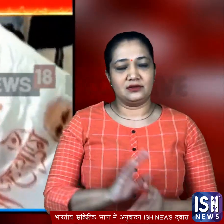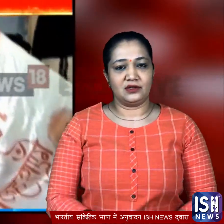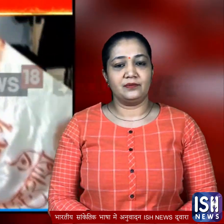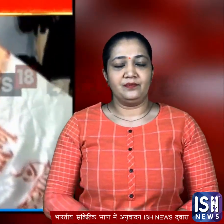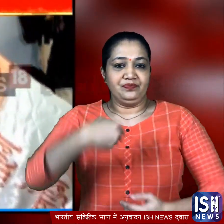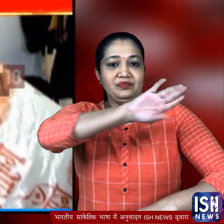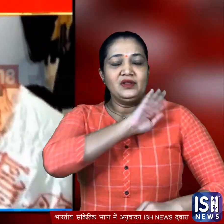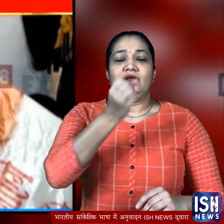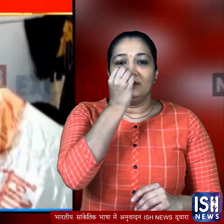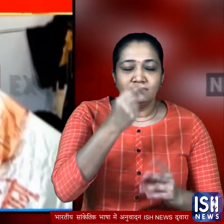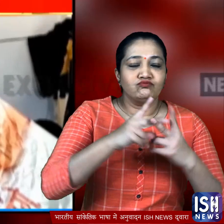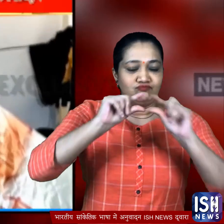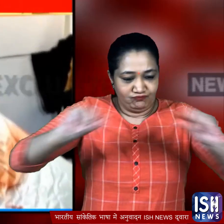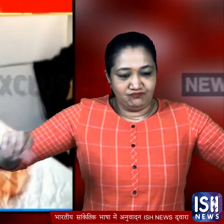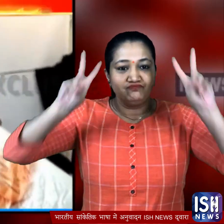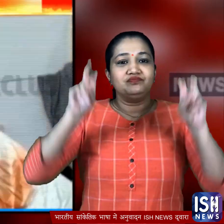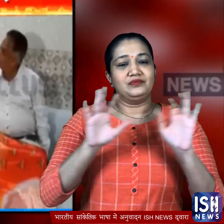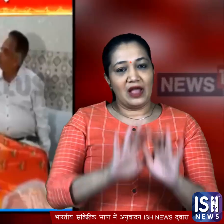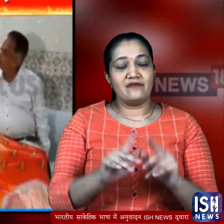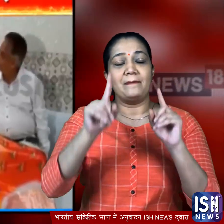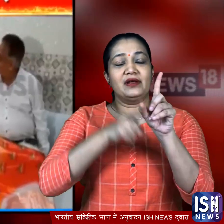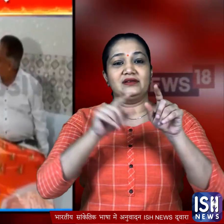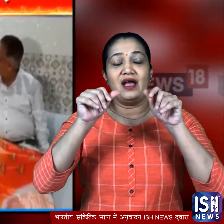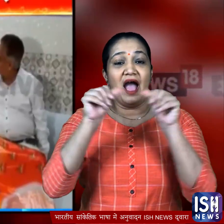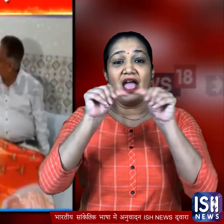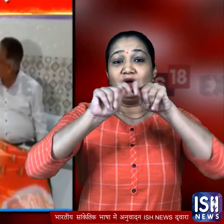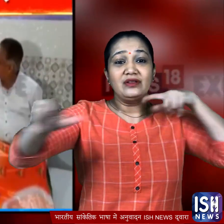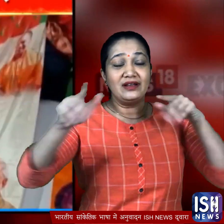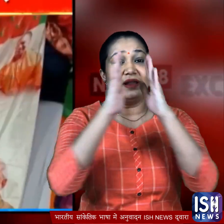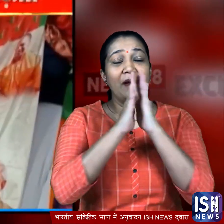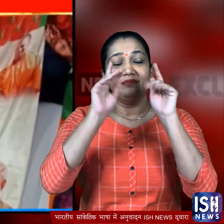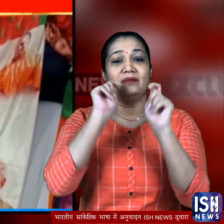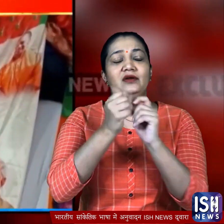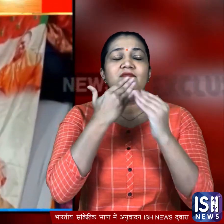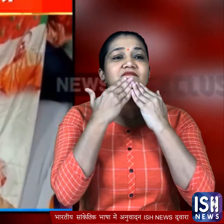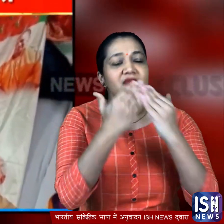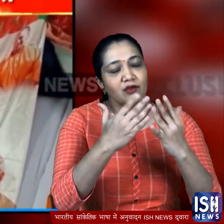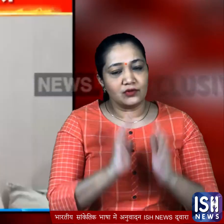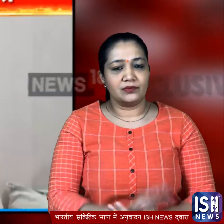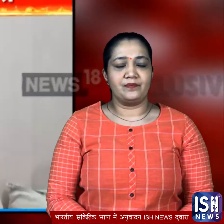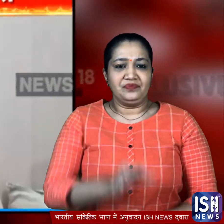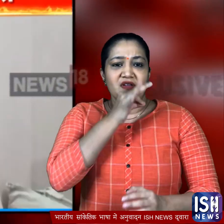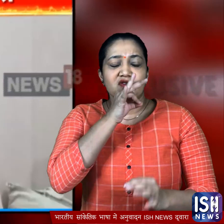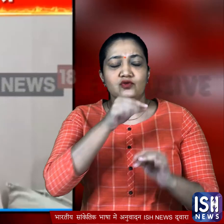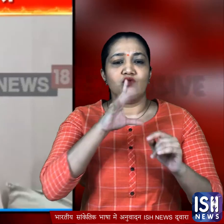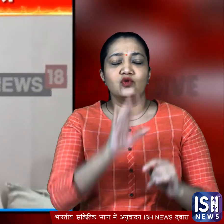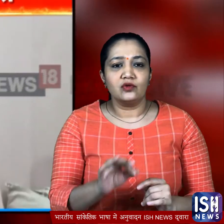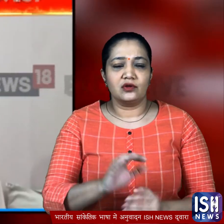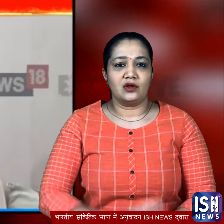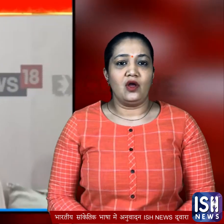रहेगा। इस साड़ी पर उन लोगों ने बीजेपी के समर्थन में नारा भी लिखा। साथ ही अयोध्या में राम मंदिर बनवाने के लिए सरकार का शुक्रिया अदा किया। सूरत एक